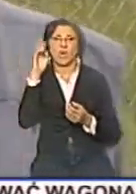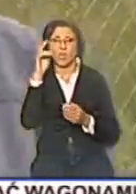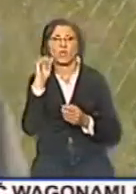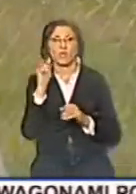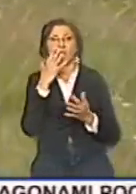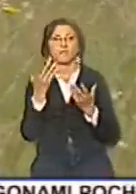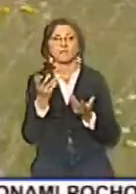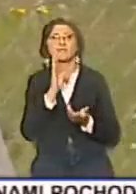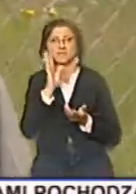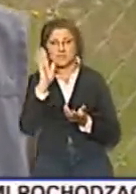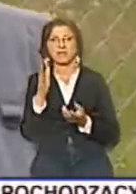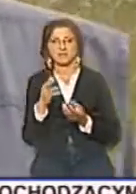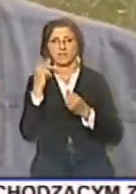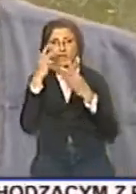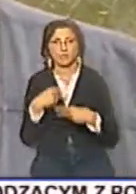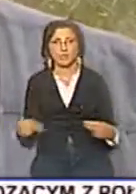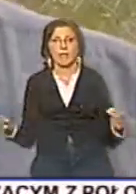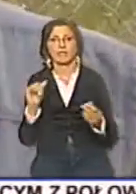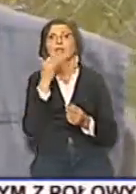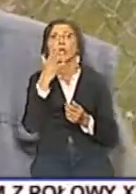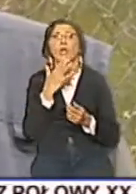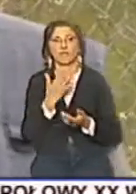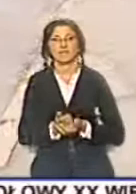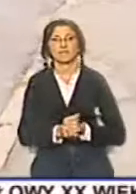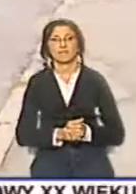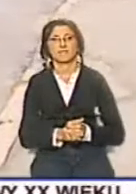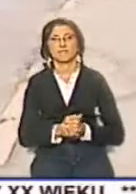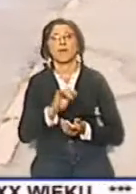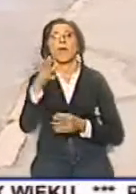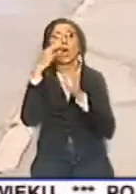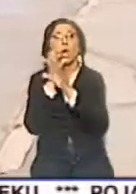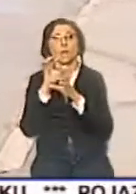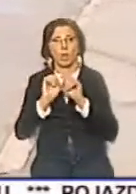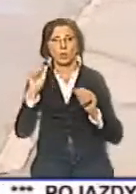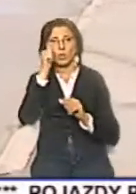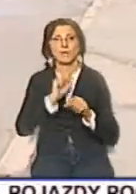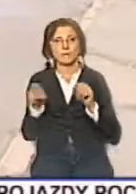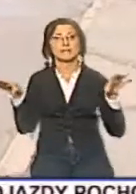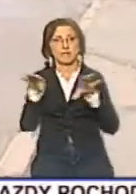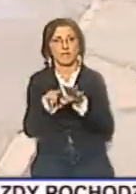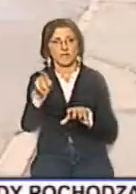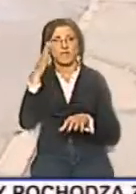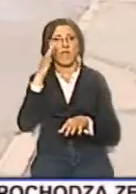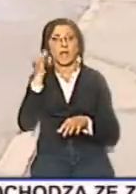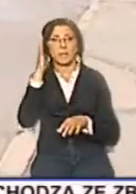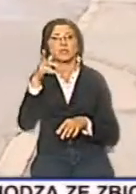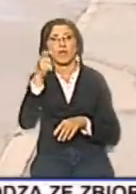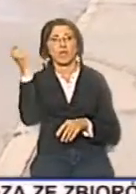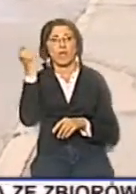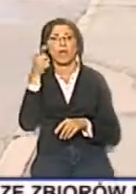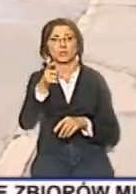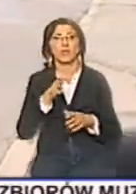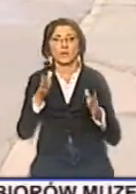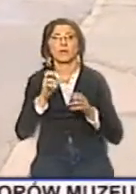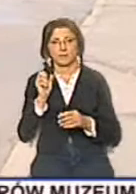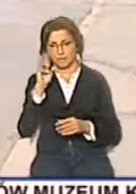że jakieś niespodzianki będą nas czekały. Kopernika od jutra jest zamykane. Już pan wie, jak będzie pan jeździł